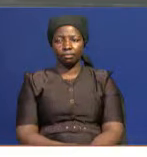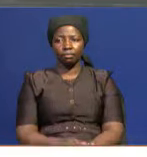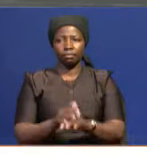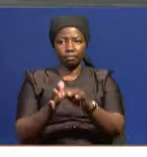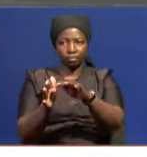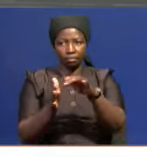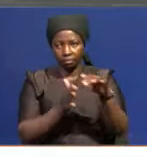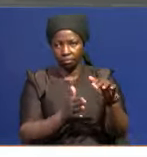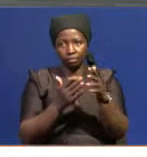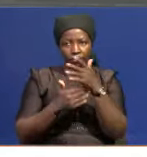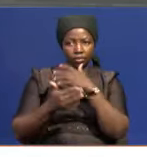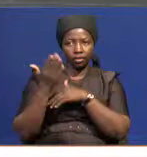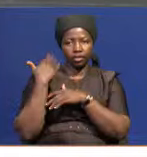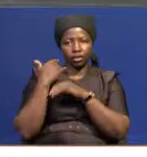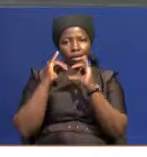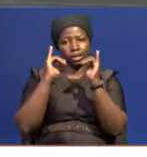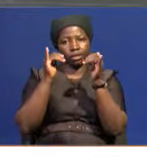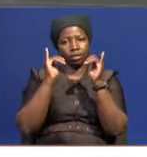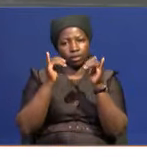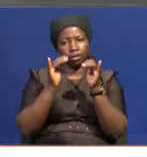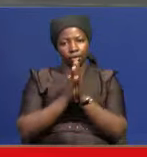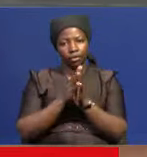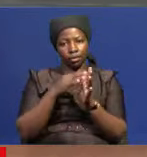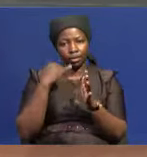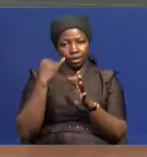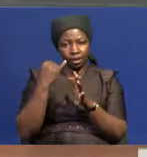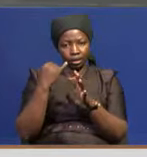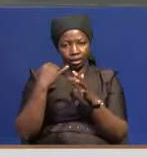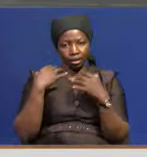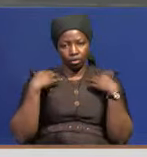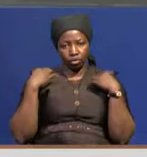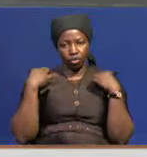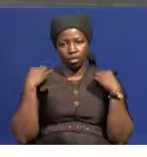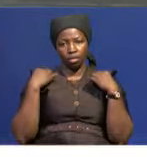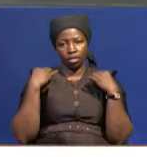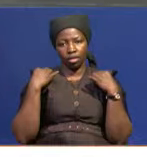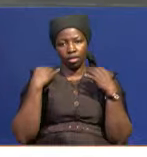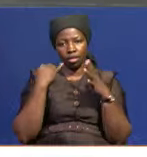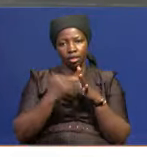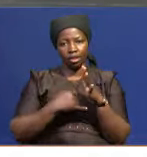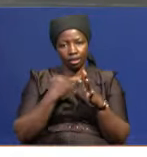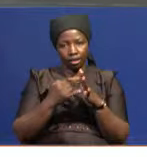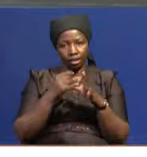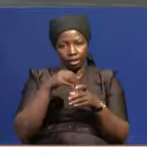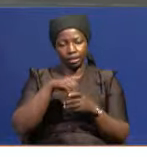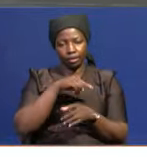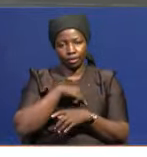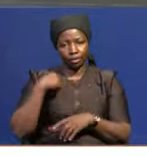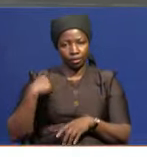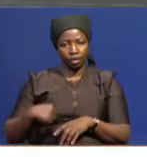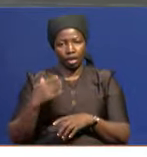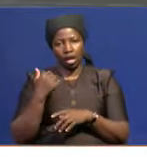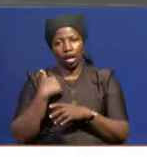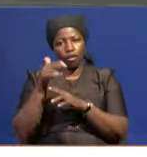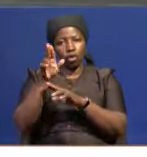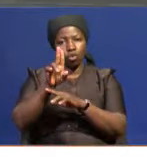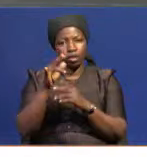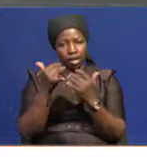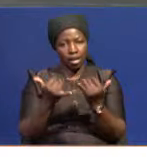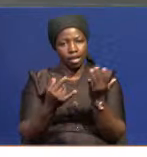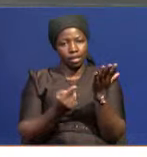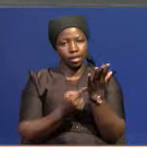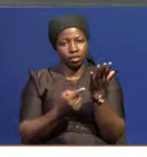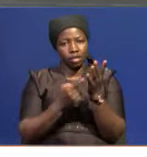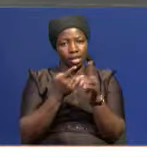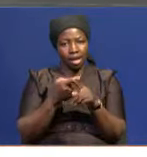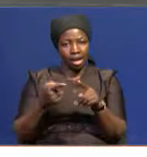Kwenye taarifa yetu ya awali ni kwamba sekta ya viwanda vya nguo nchini China imekumbatia teknolojia ya kisasa na kuongeza ushindani